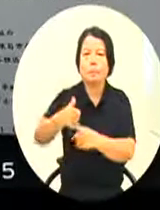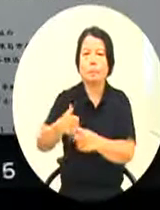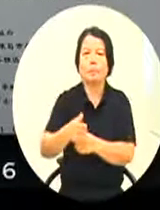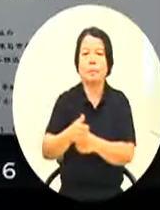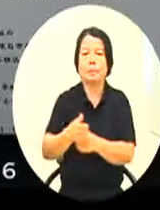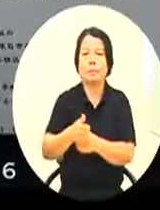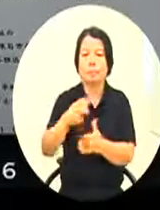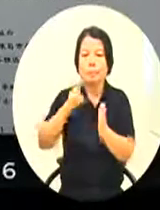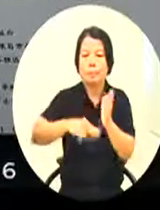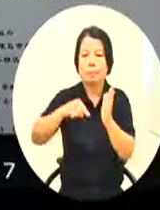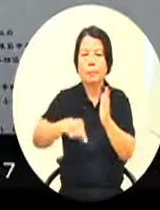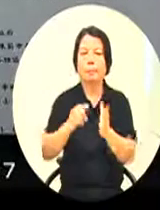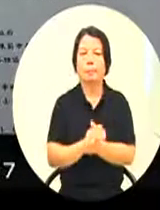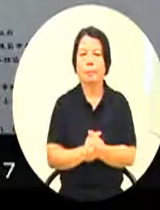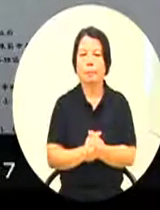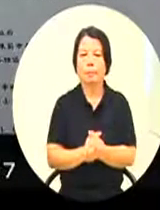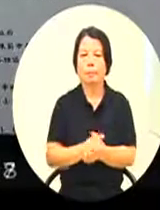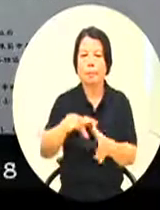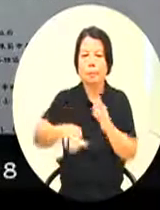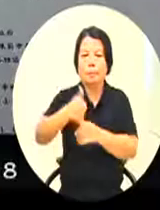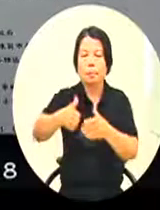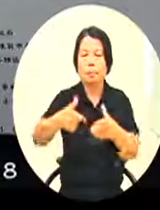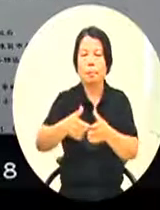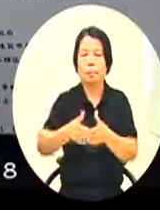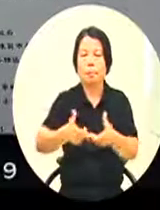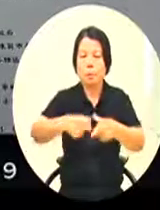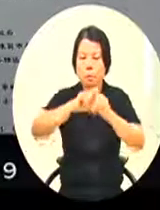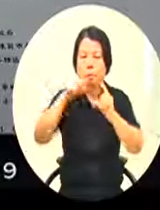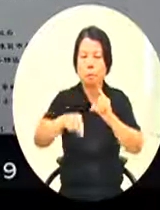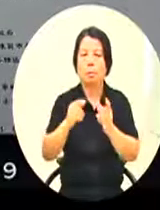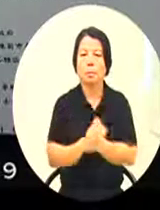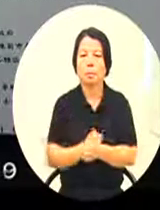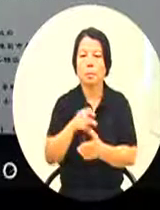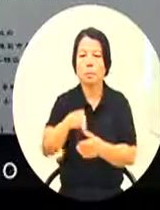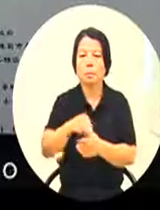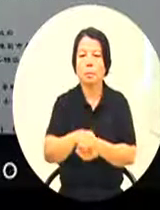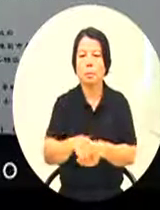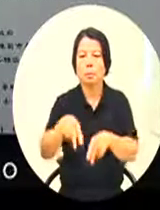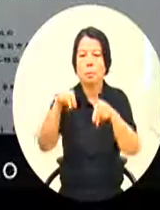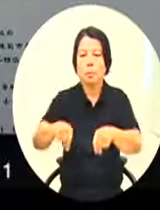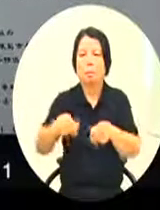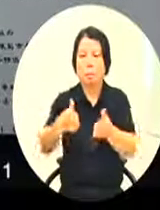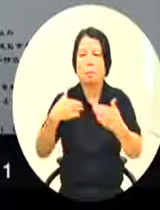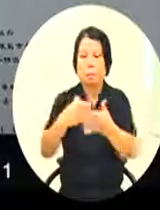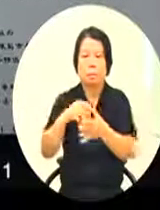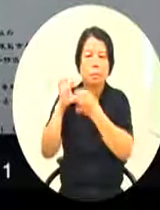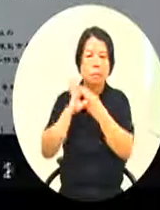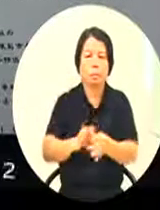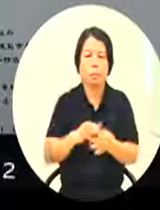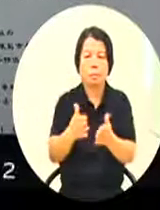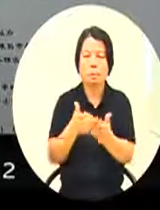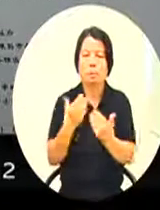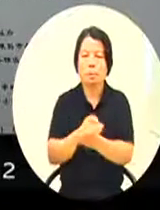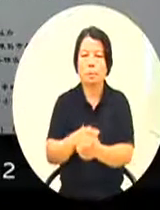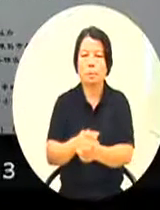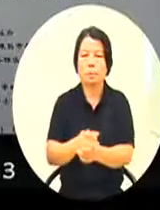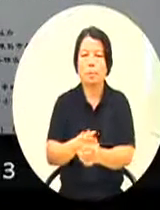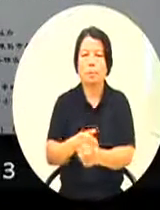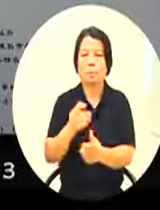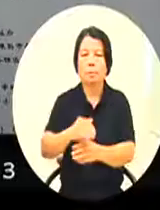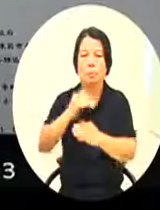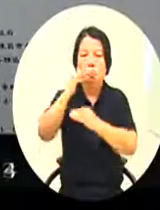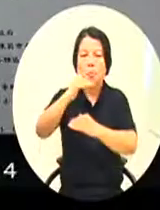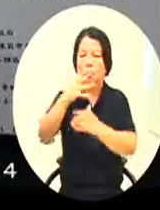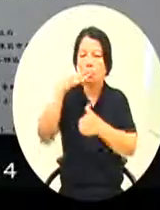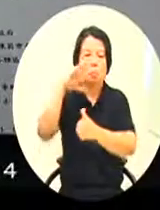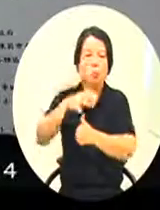了。好，局长说明。 请局长说明。 你只要给我回答，这个合约需不需要再续约，还是它是无限期的合约？这两个答案就